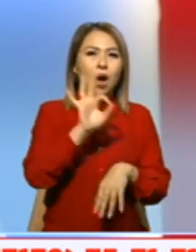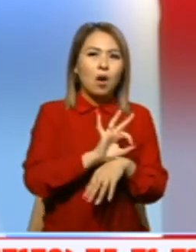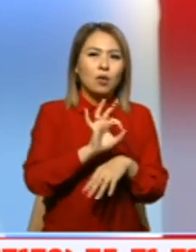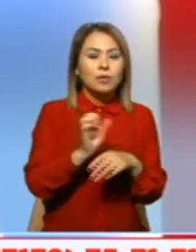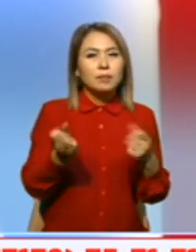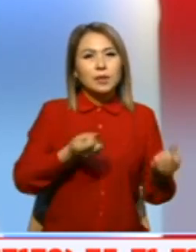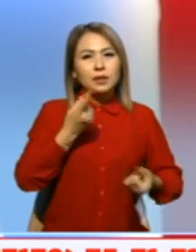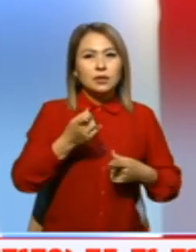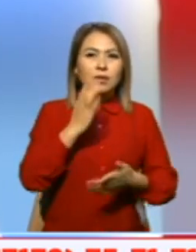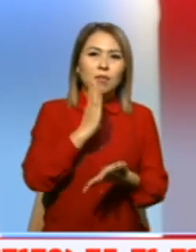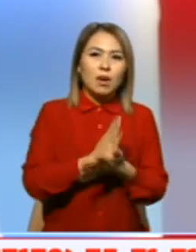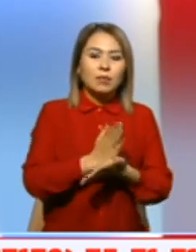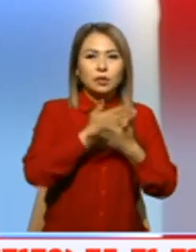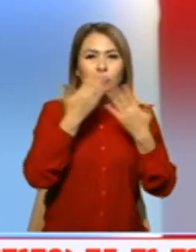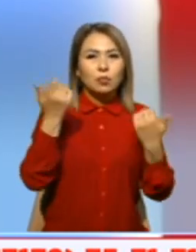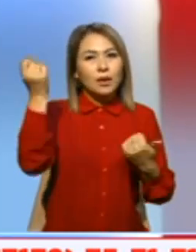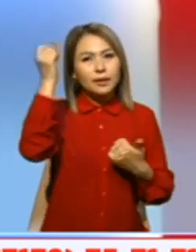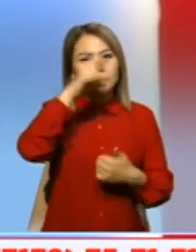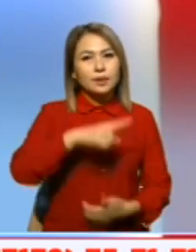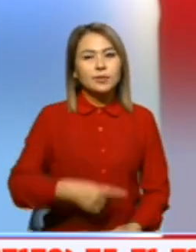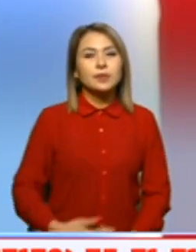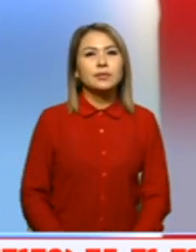белгісі бар ма, жоқ па, қалай анықтаймыз?